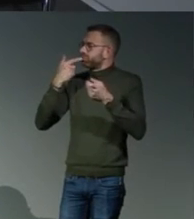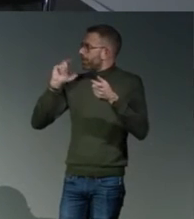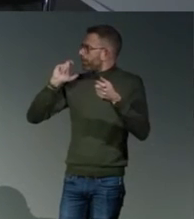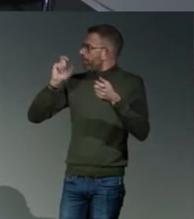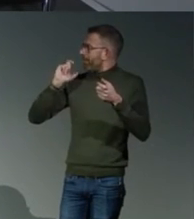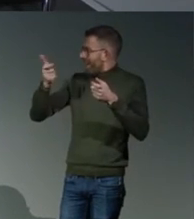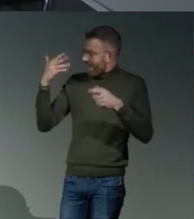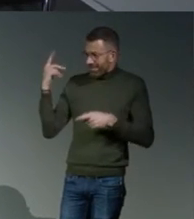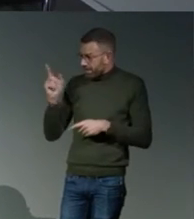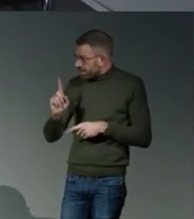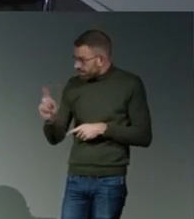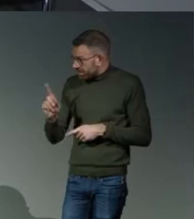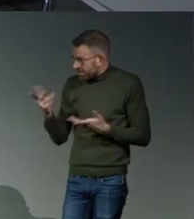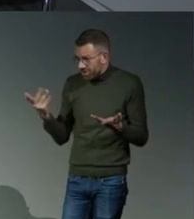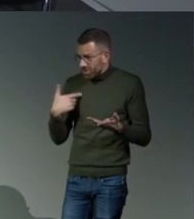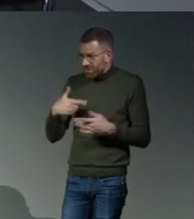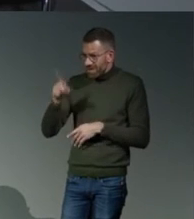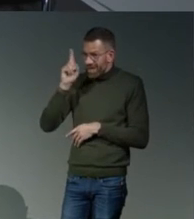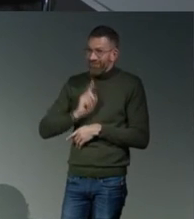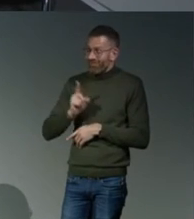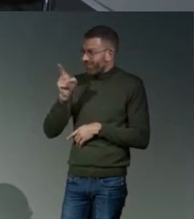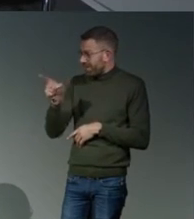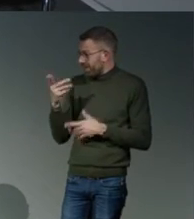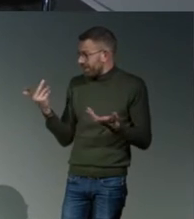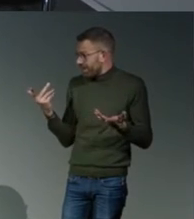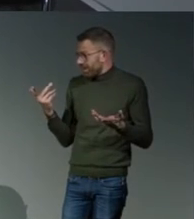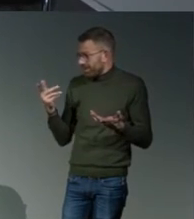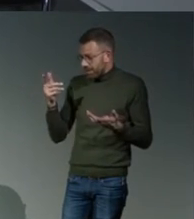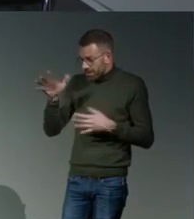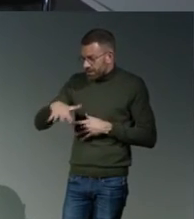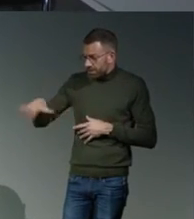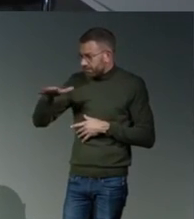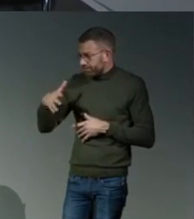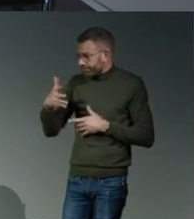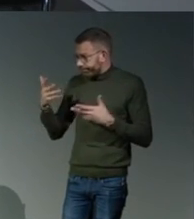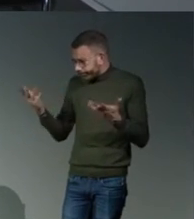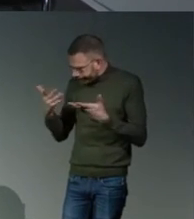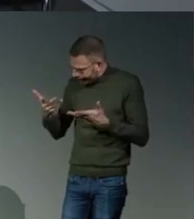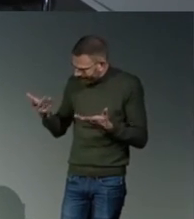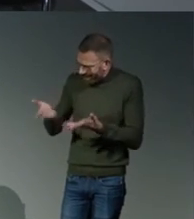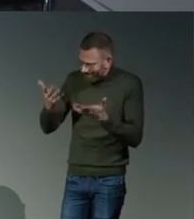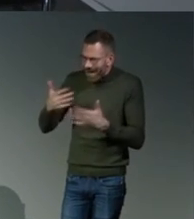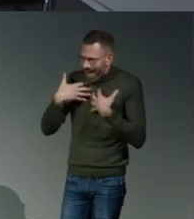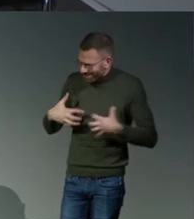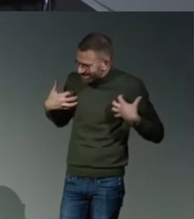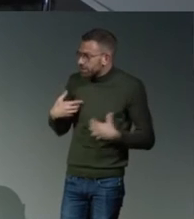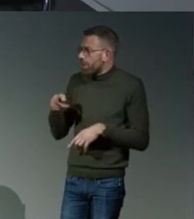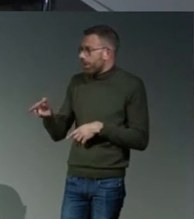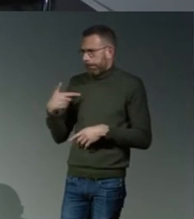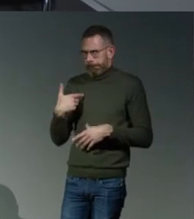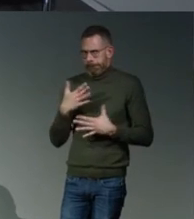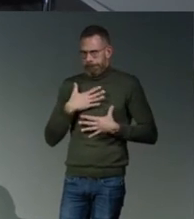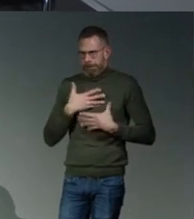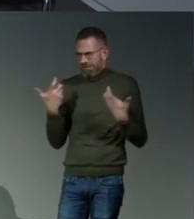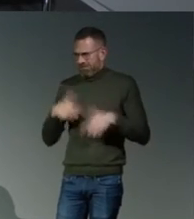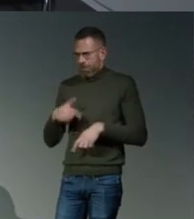Non, mais c'est les filles toutes seules qui sont encouragées parfois à faire des sciences, qui, par peur d'être les seules ou